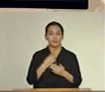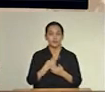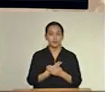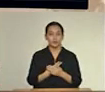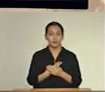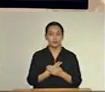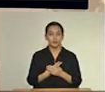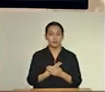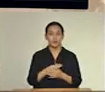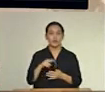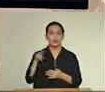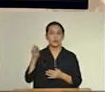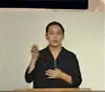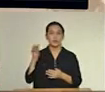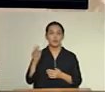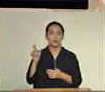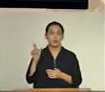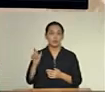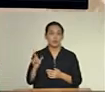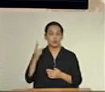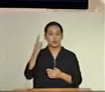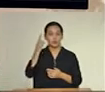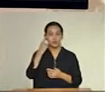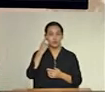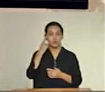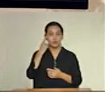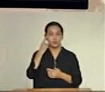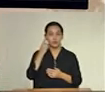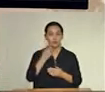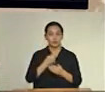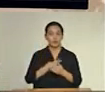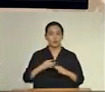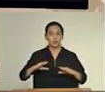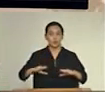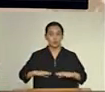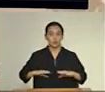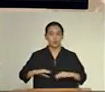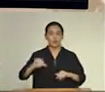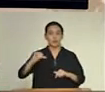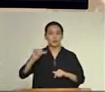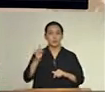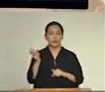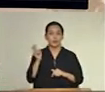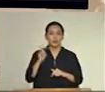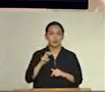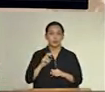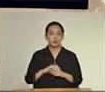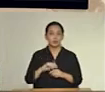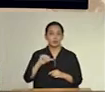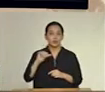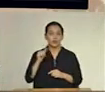turganingizdek, paleontolog olimlarining fikricha, mana ko'rib turganimizdagi otlarni dastlabki kelib chiqishda ular